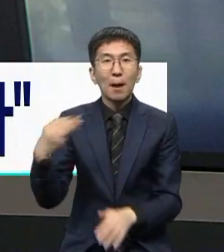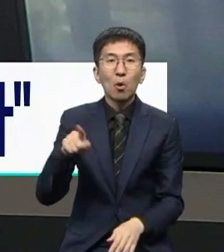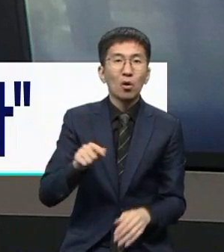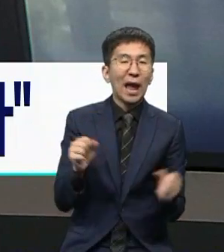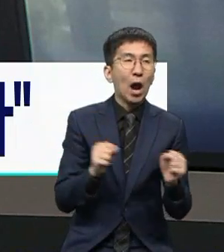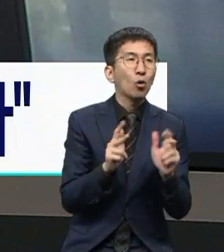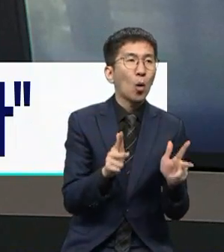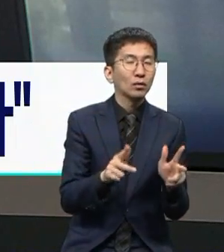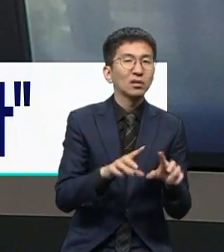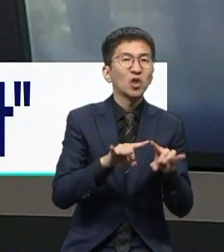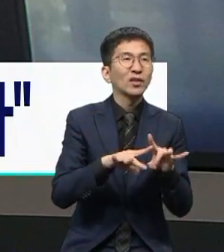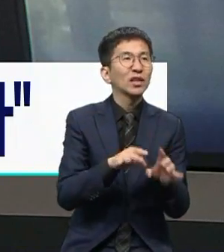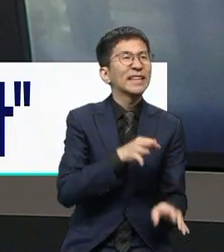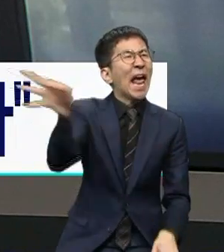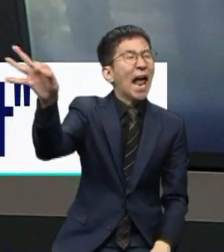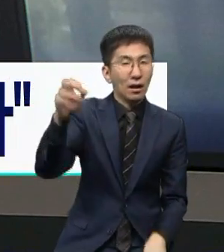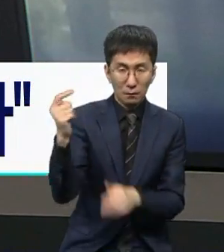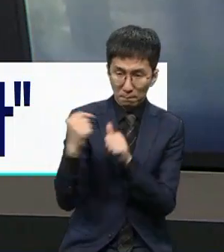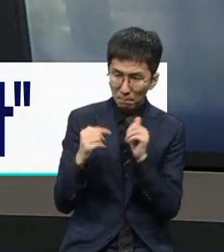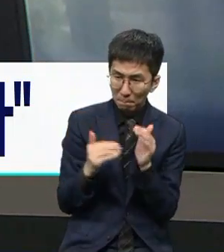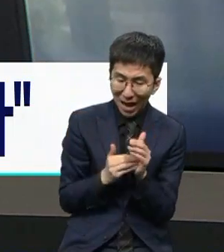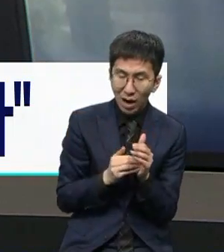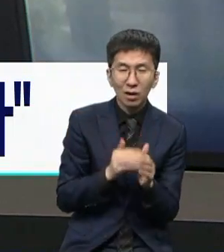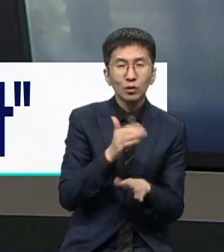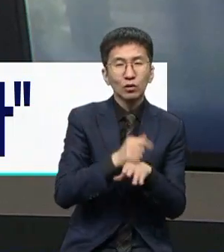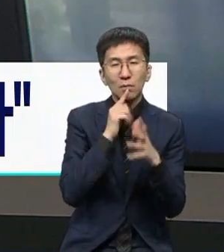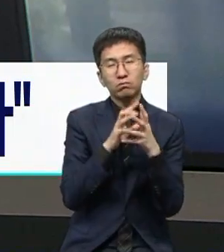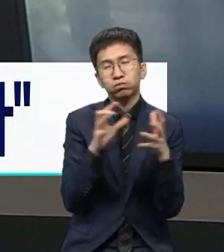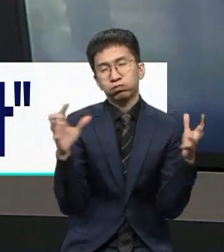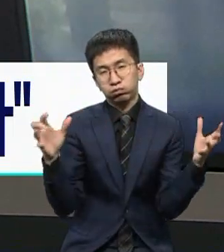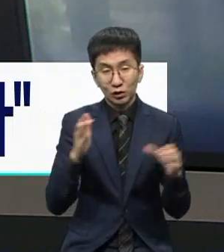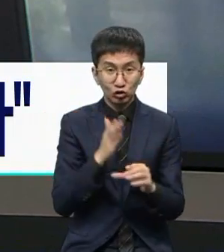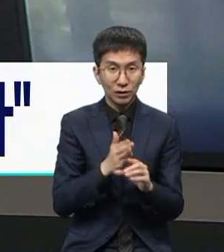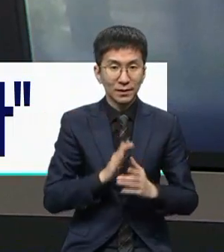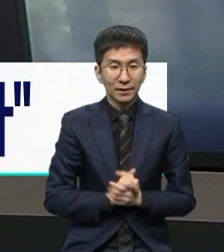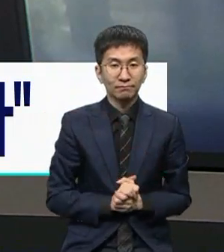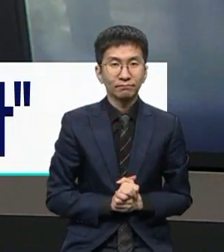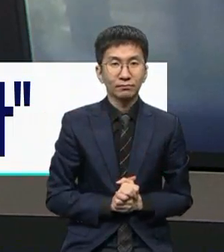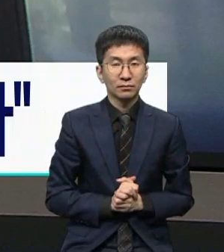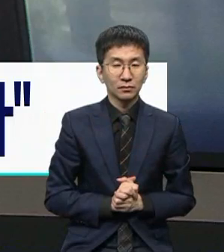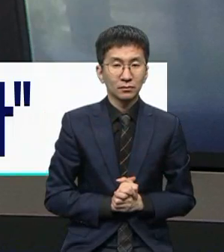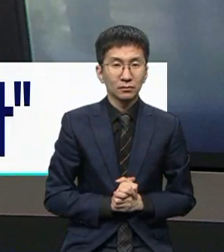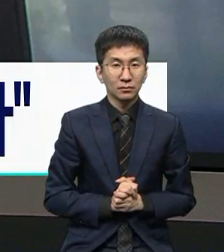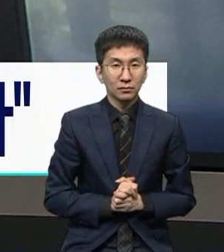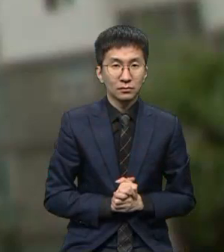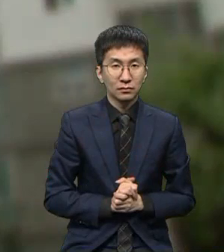내라고 요구해 논란이 커지고 있습니다 tgm 익힘 철 증 기자의 단독 보도입니다